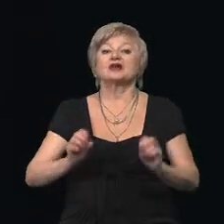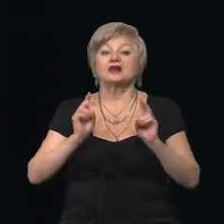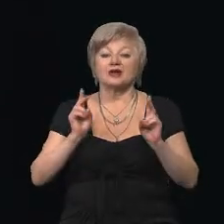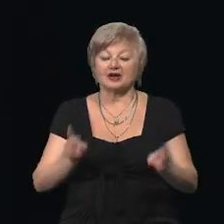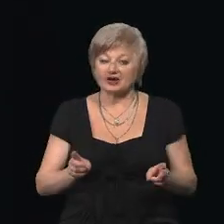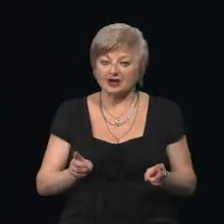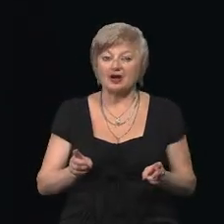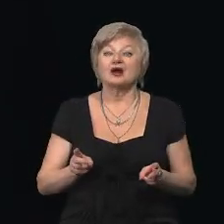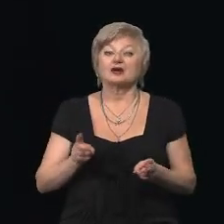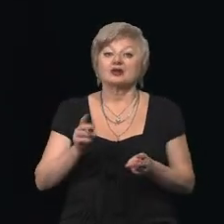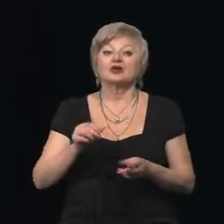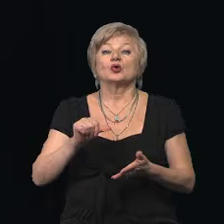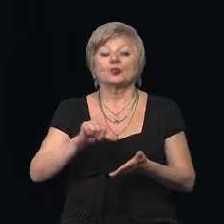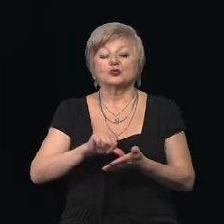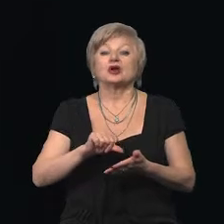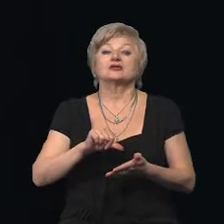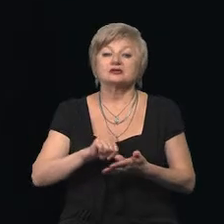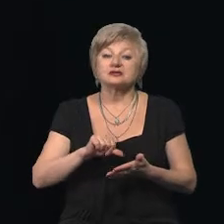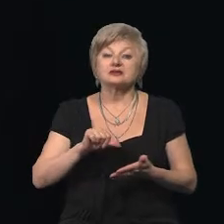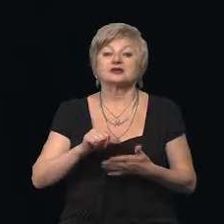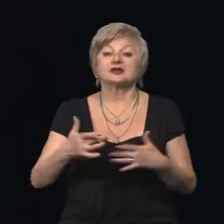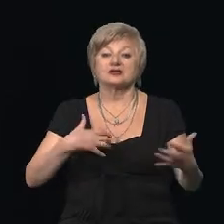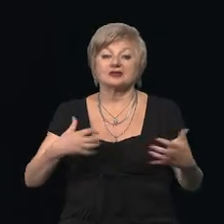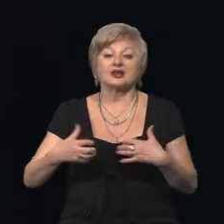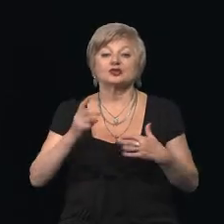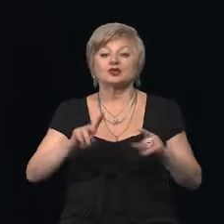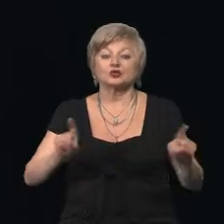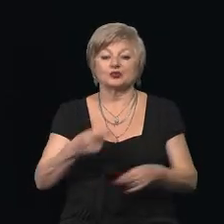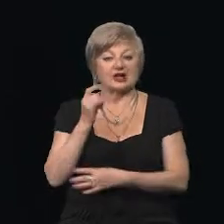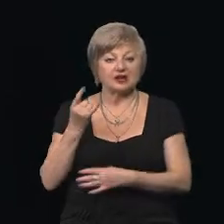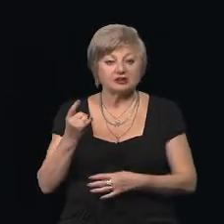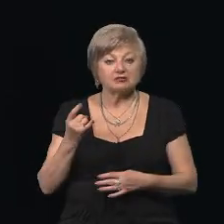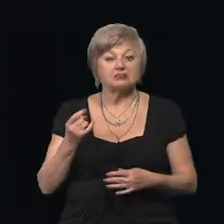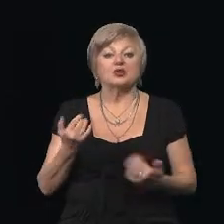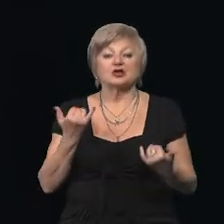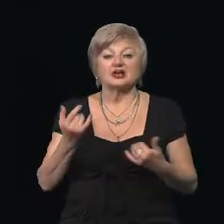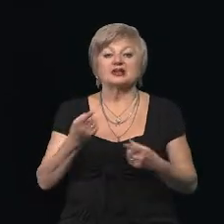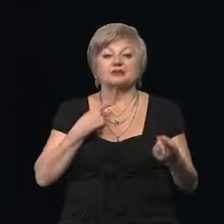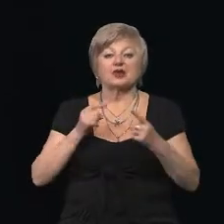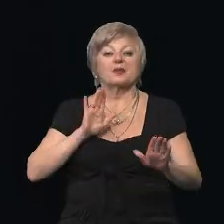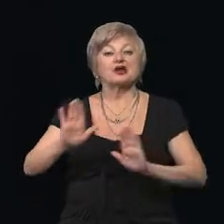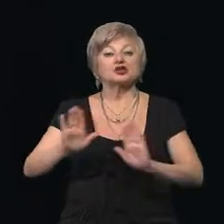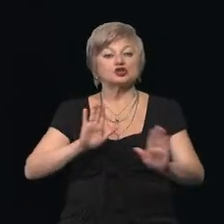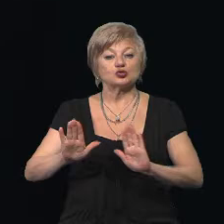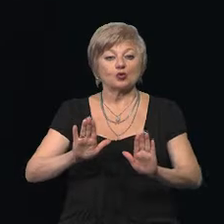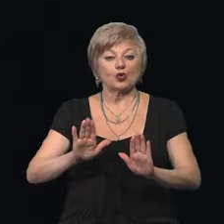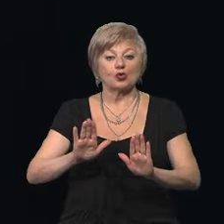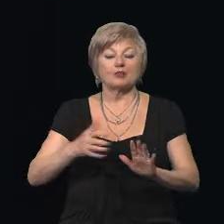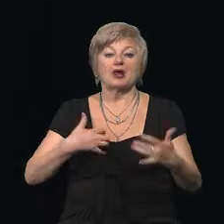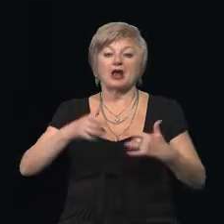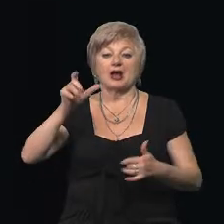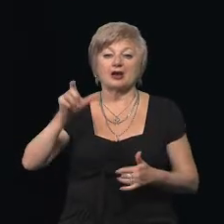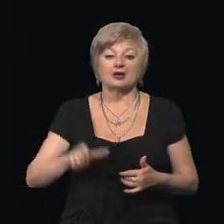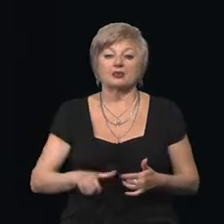театр, сучасний театр, глядачі і ті, хто його творять. Ну, а поговоримо ми із запорізьким режисером і актором